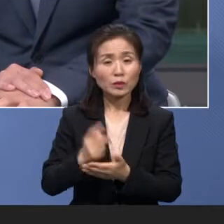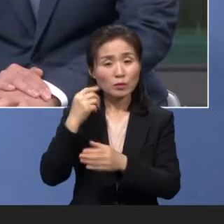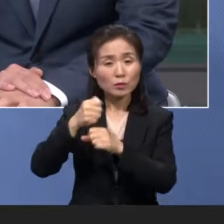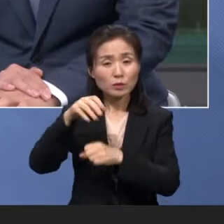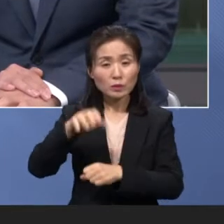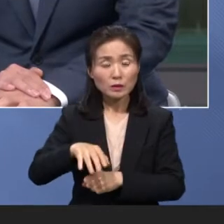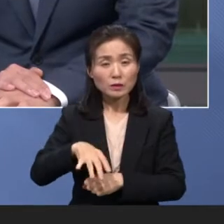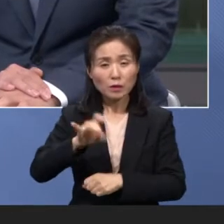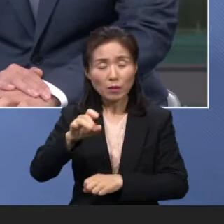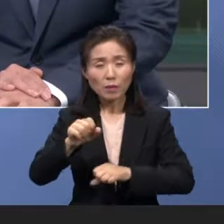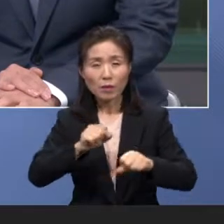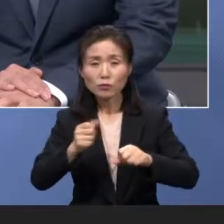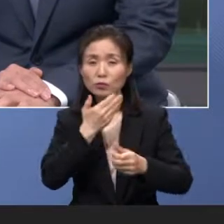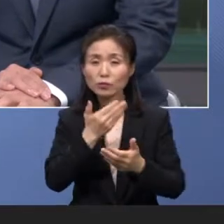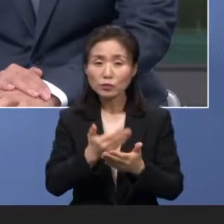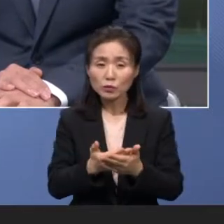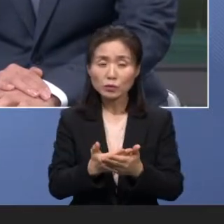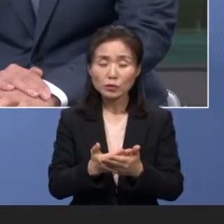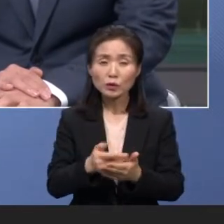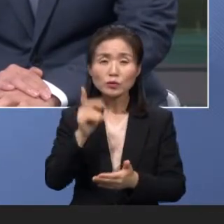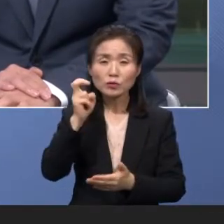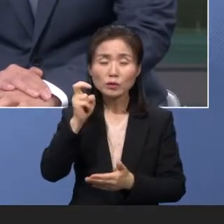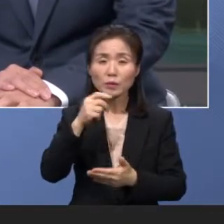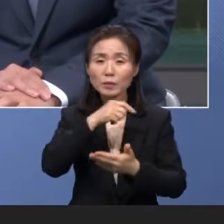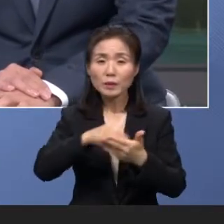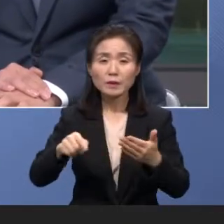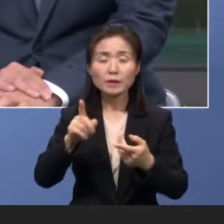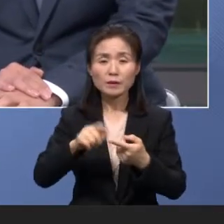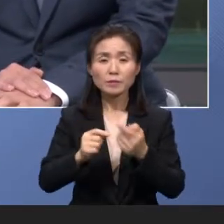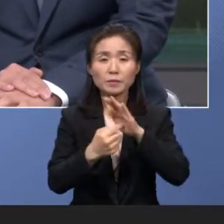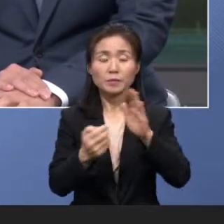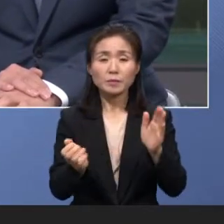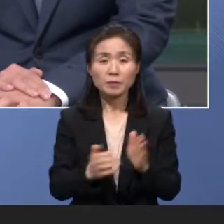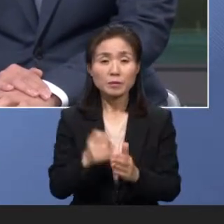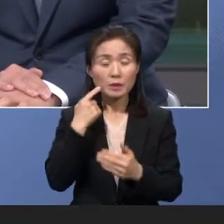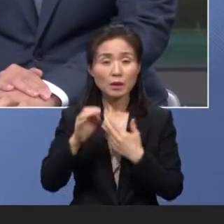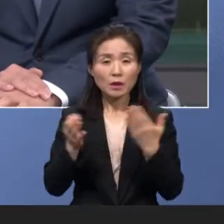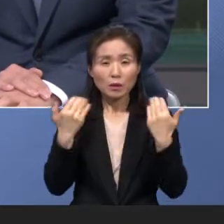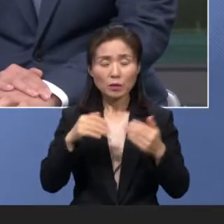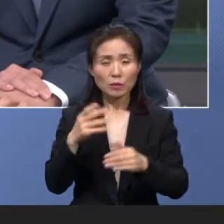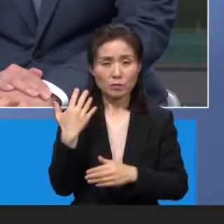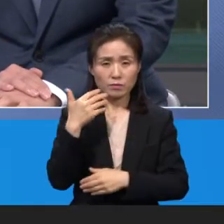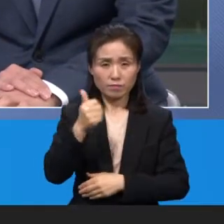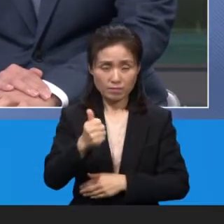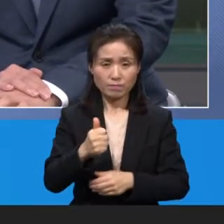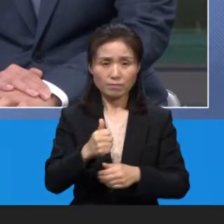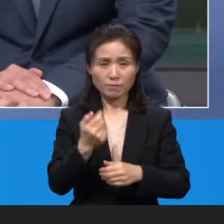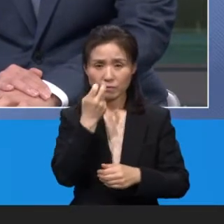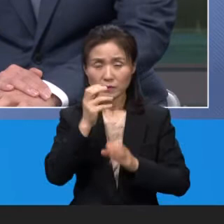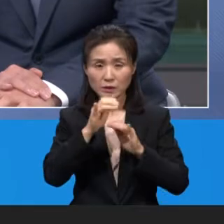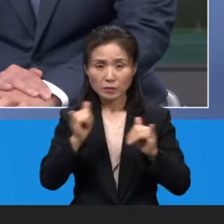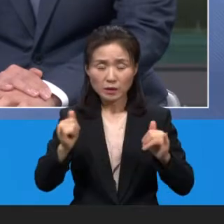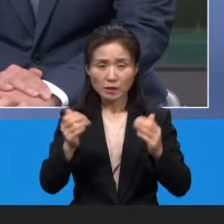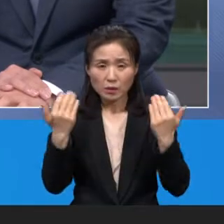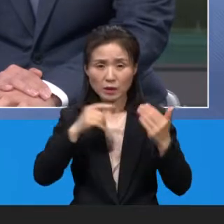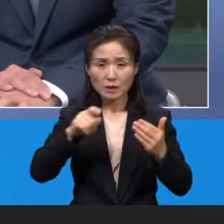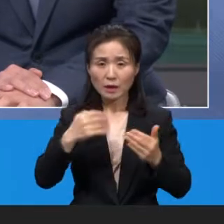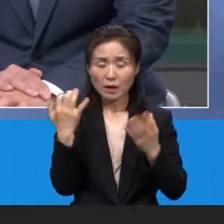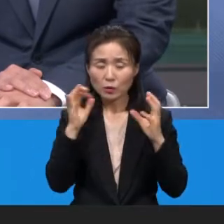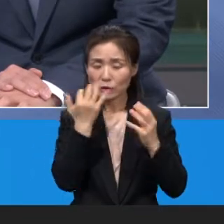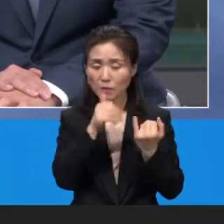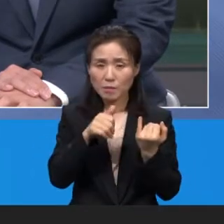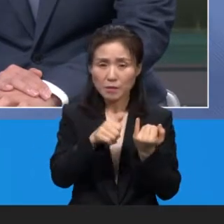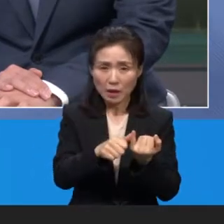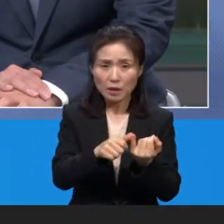중요하다 며 추정 p 의 규모 레 밝혔는데요 만약 학교 관리자들이 학내 아동 성범죄를 조용히 넘기면